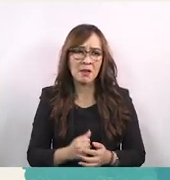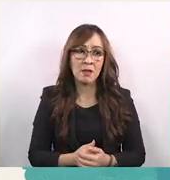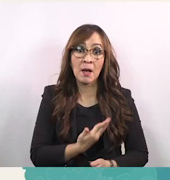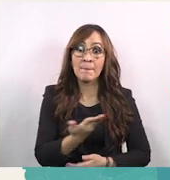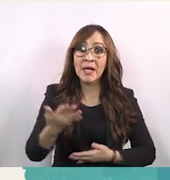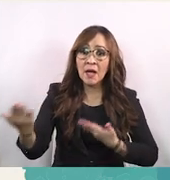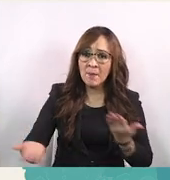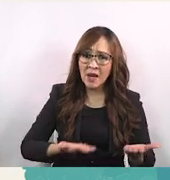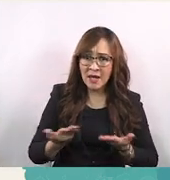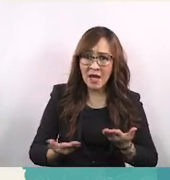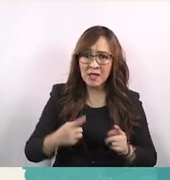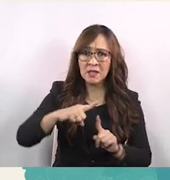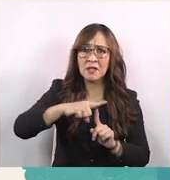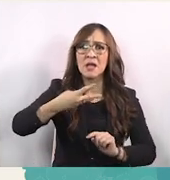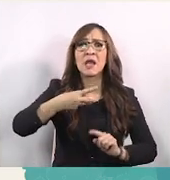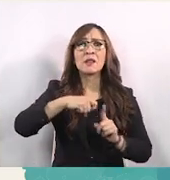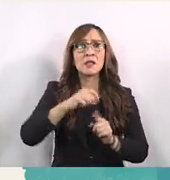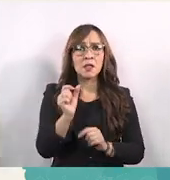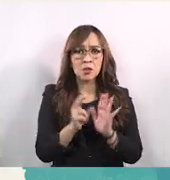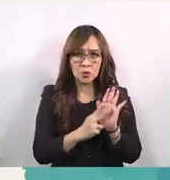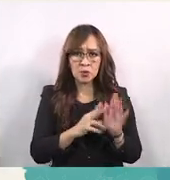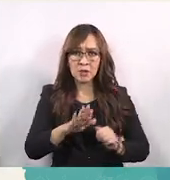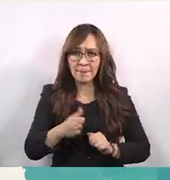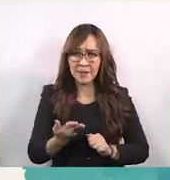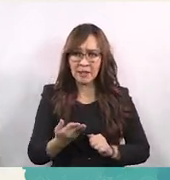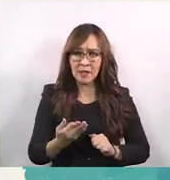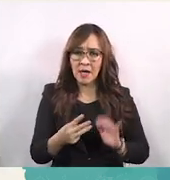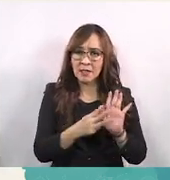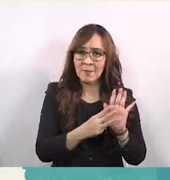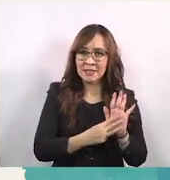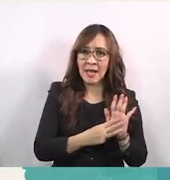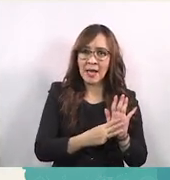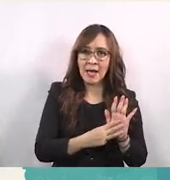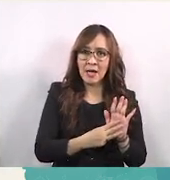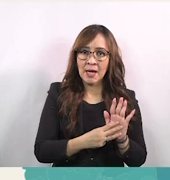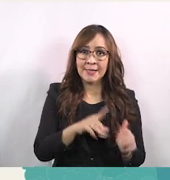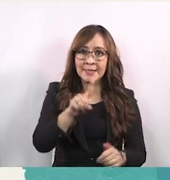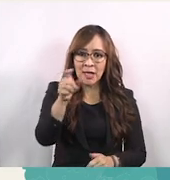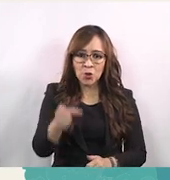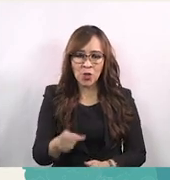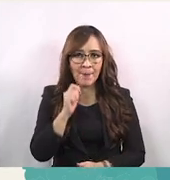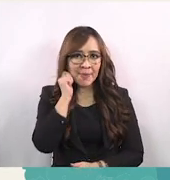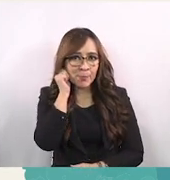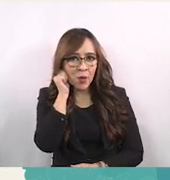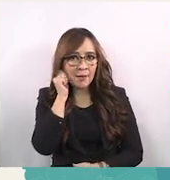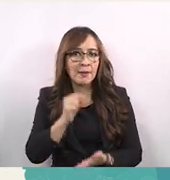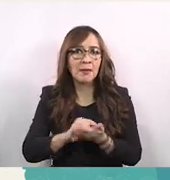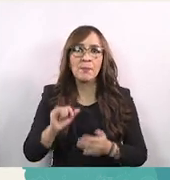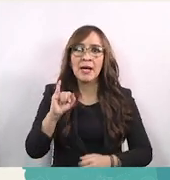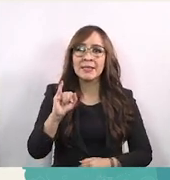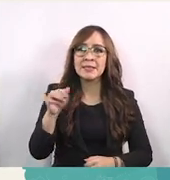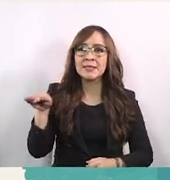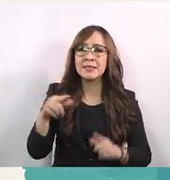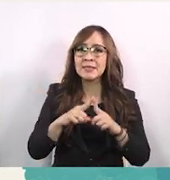mereka melayani mereka ketekunan mereka berbuat hal-hal yang dahsyat tetapi ada persoalan ada wanita isebel yang menyebut dirinya nabi ya